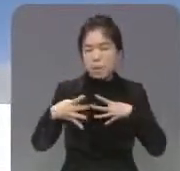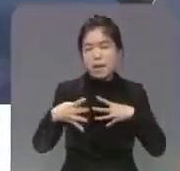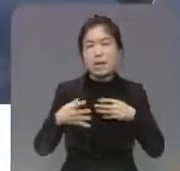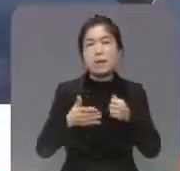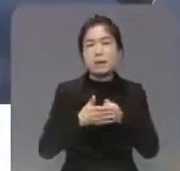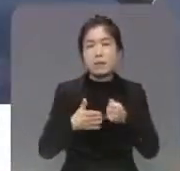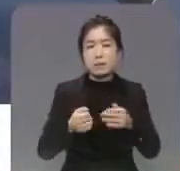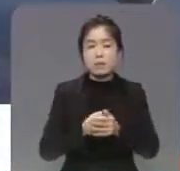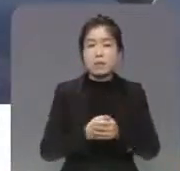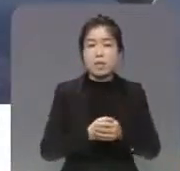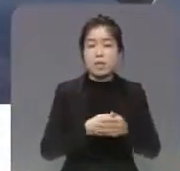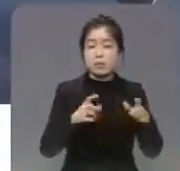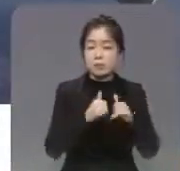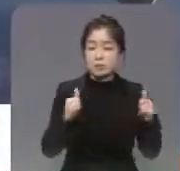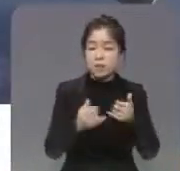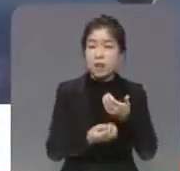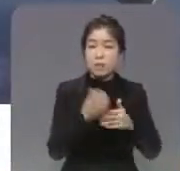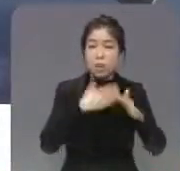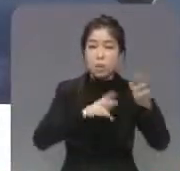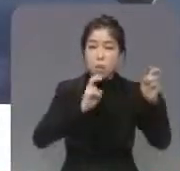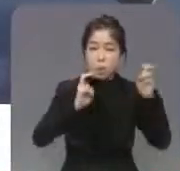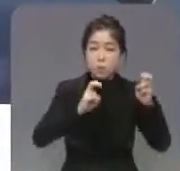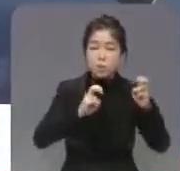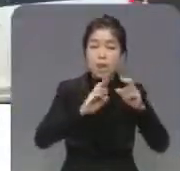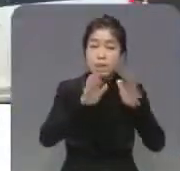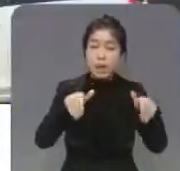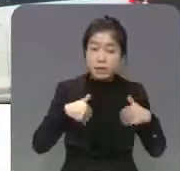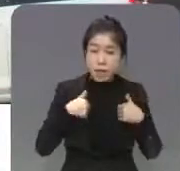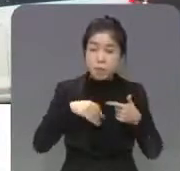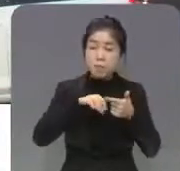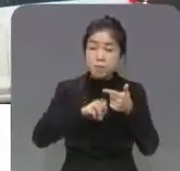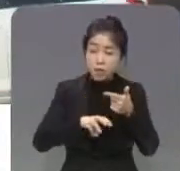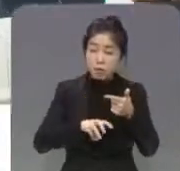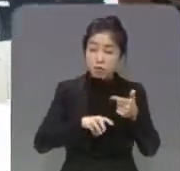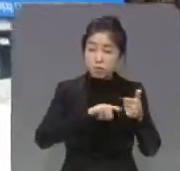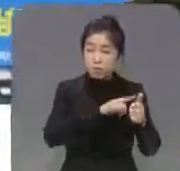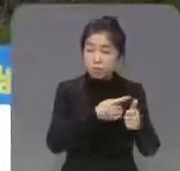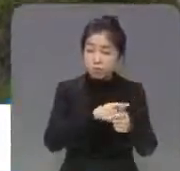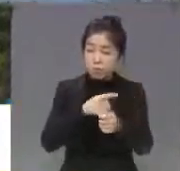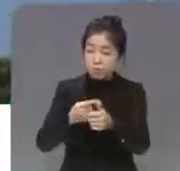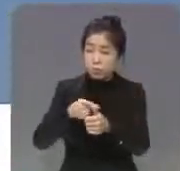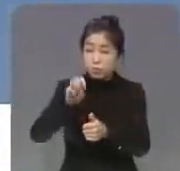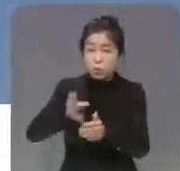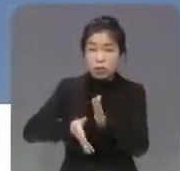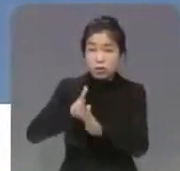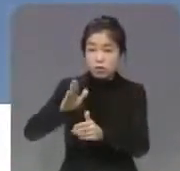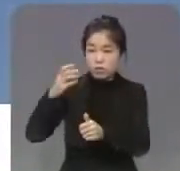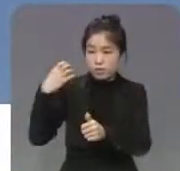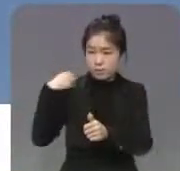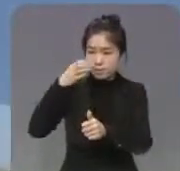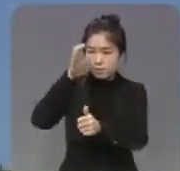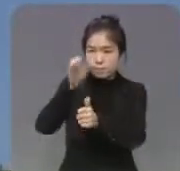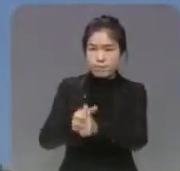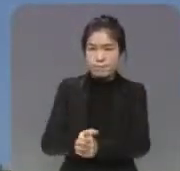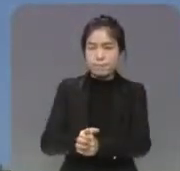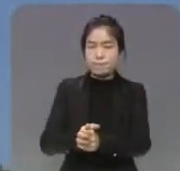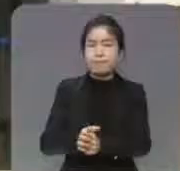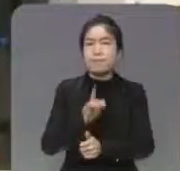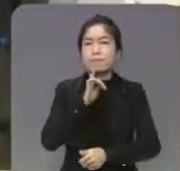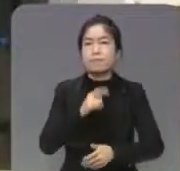결렬되면서 주민들이 난방공사와 전남도, 나주시에 이어 광주시에도 책임 촉구에 나선